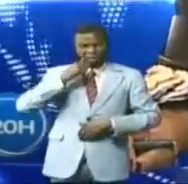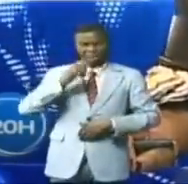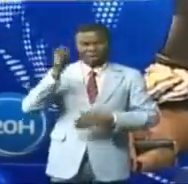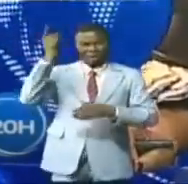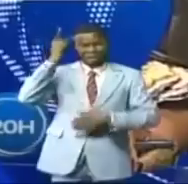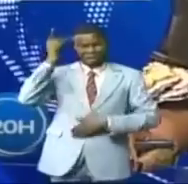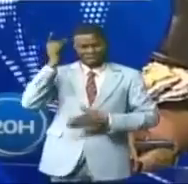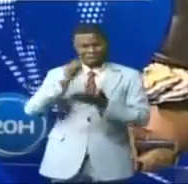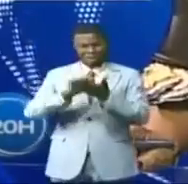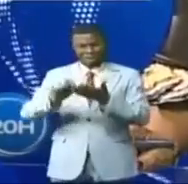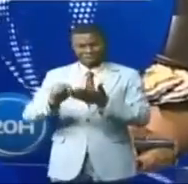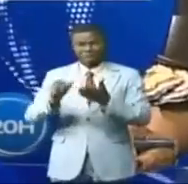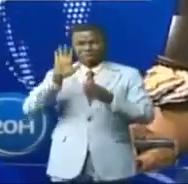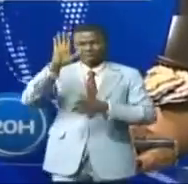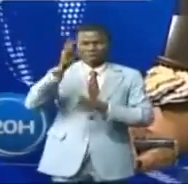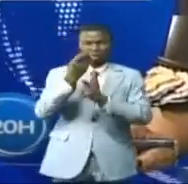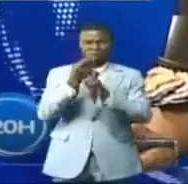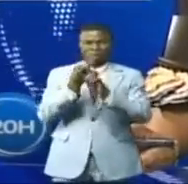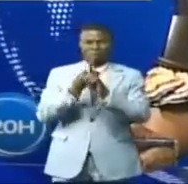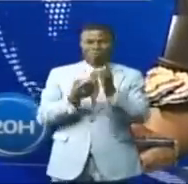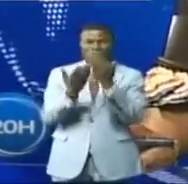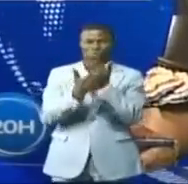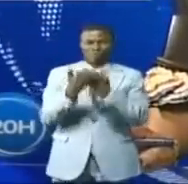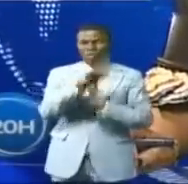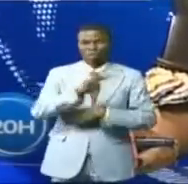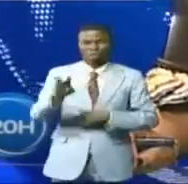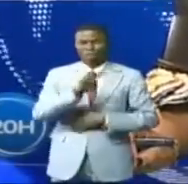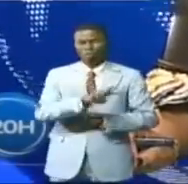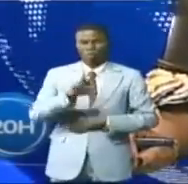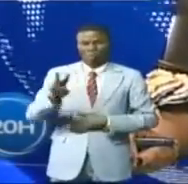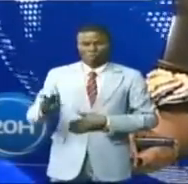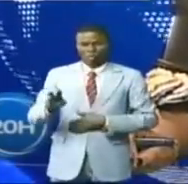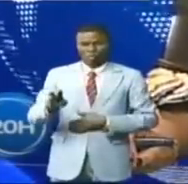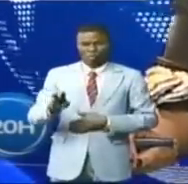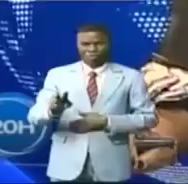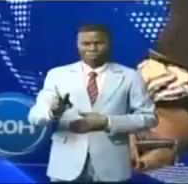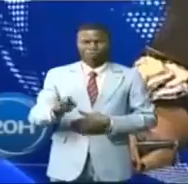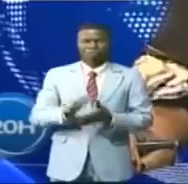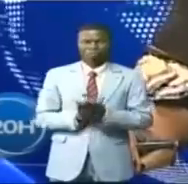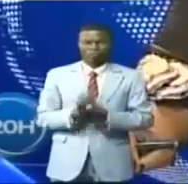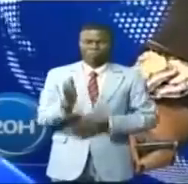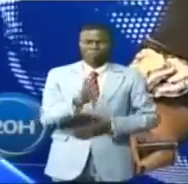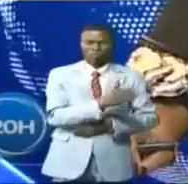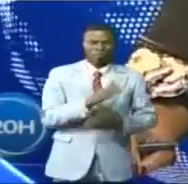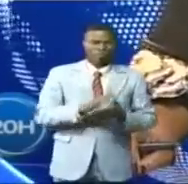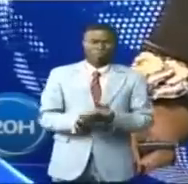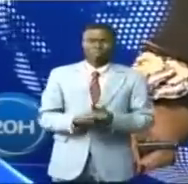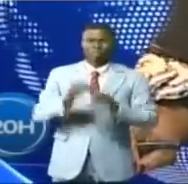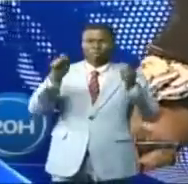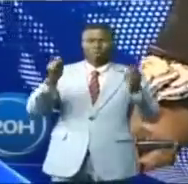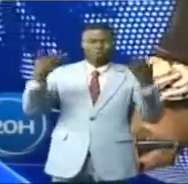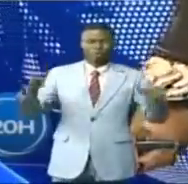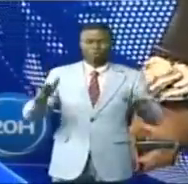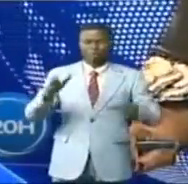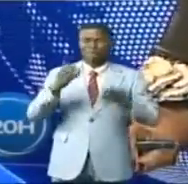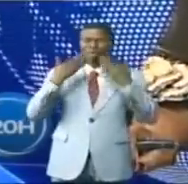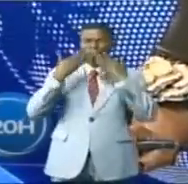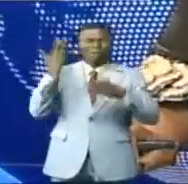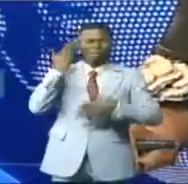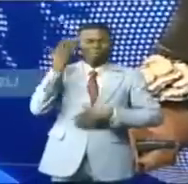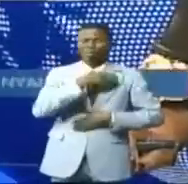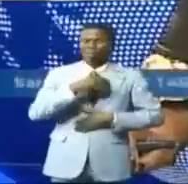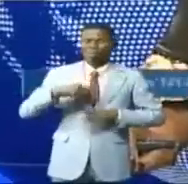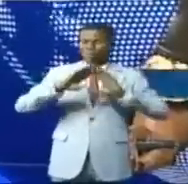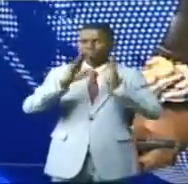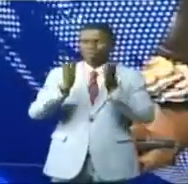Kinshasa le 5 juillet 2022, le DDK. Fin de ce journal, mesdames et messieurs. Merci de